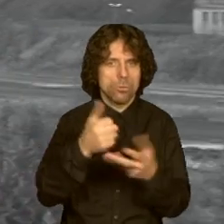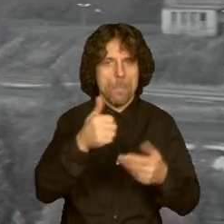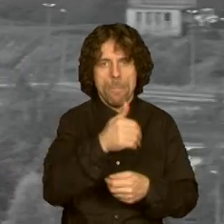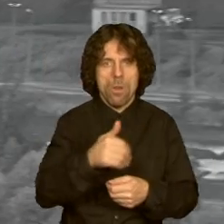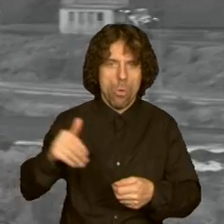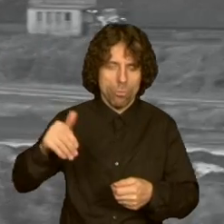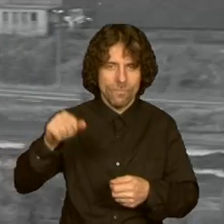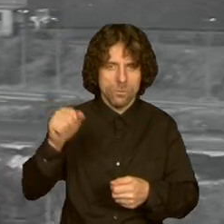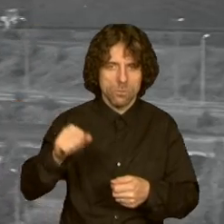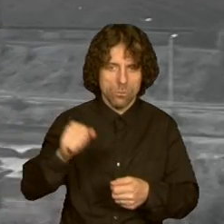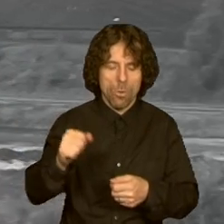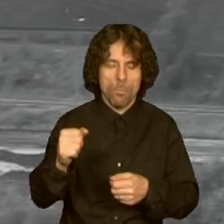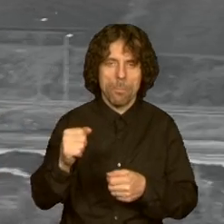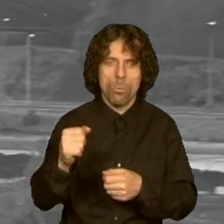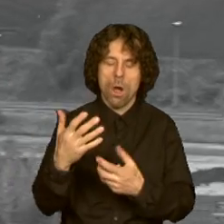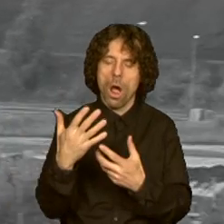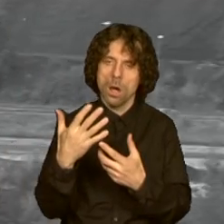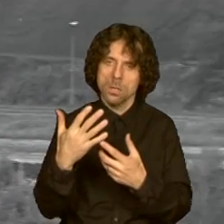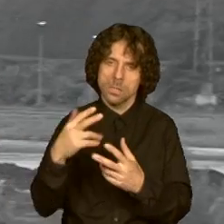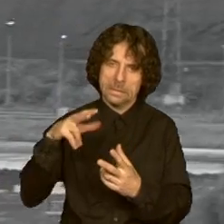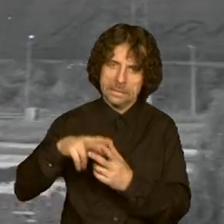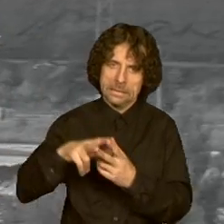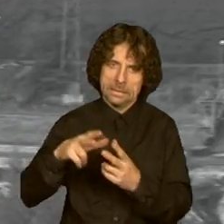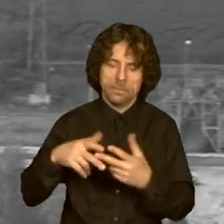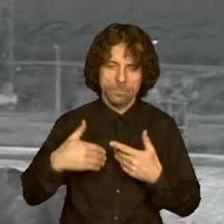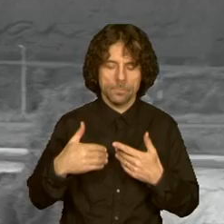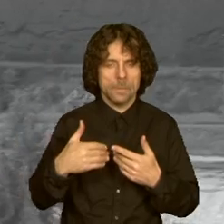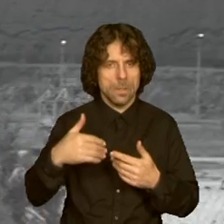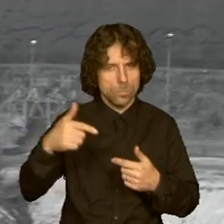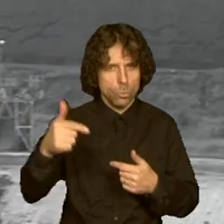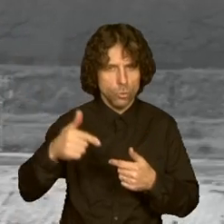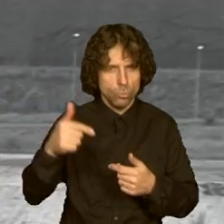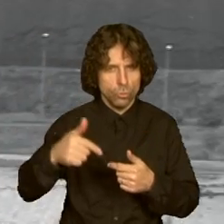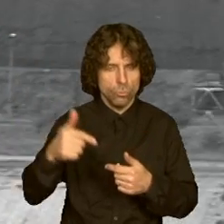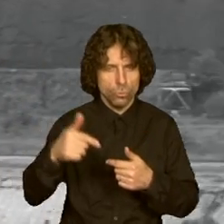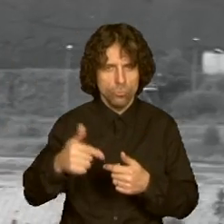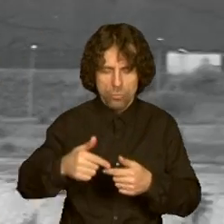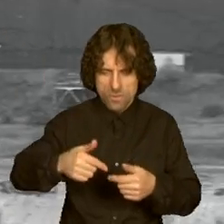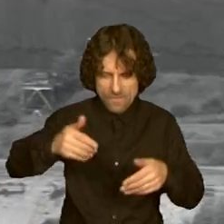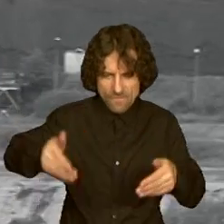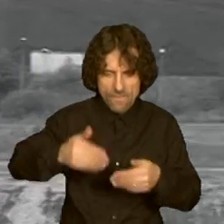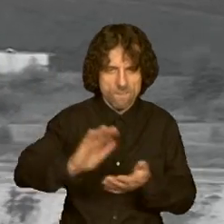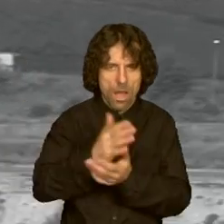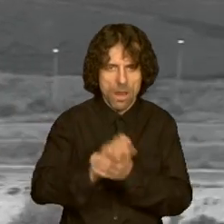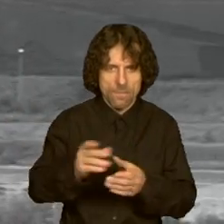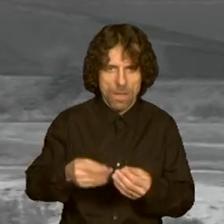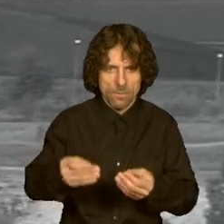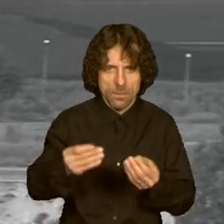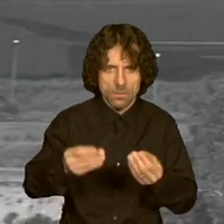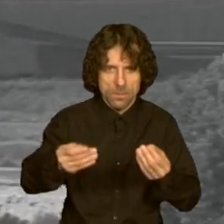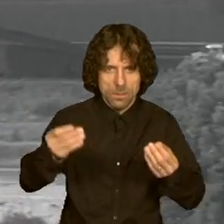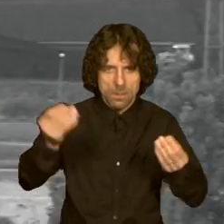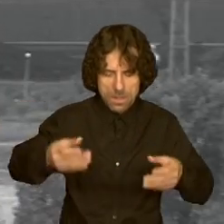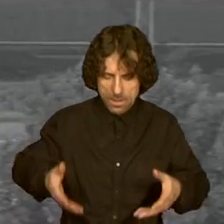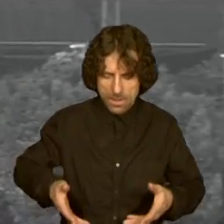46 milionów ton tego węgla. I ta presja na wielkość wydobycia była przeolbrzymia. Byłem wtedy sztygarem. Potem